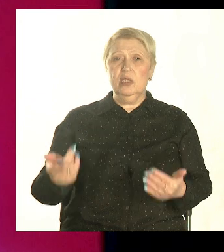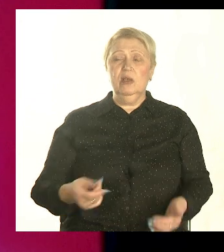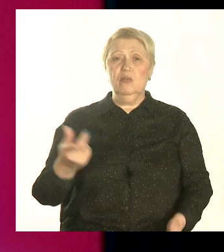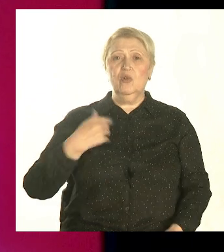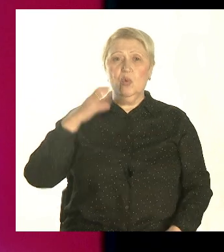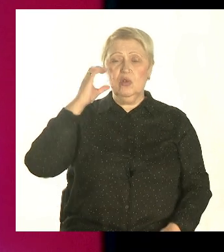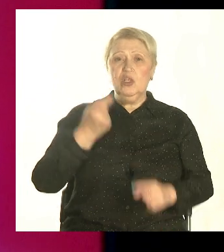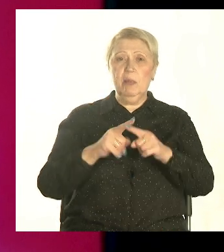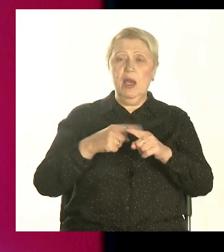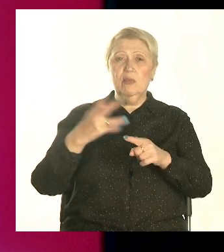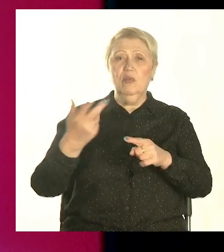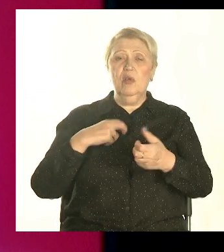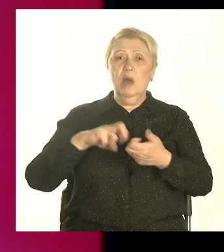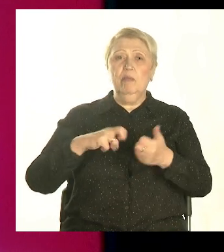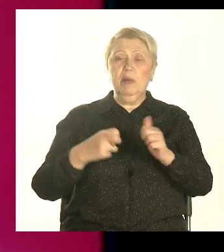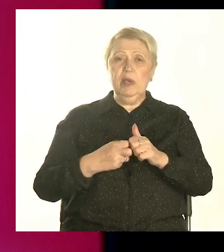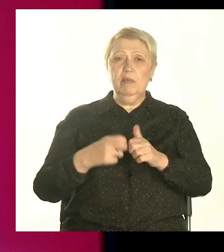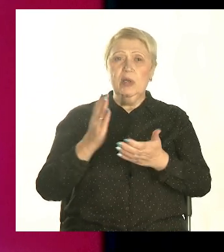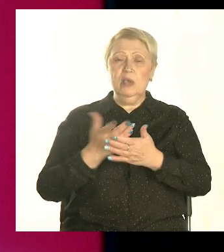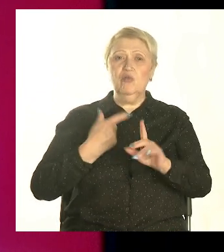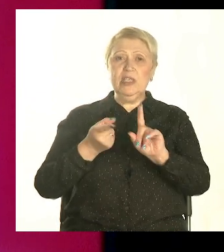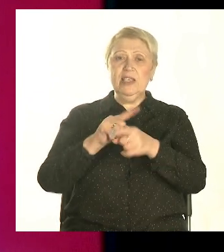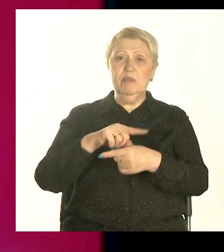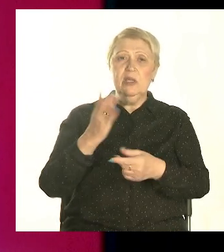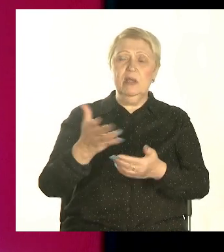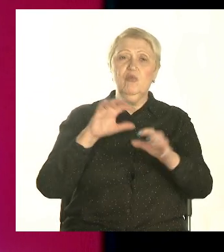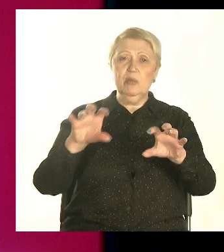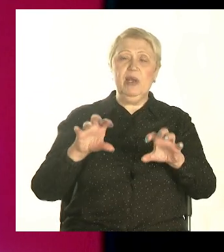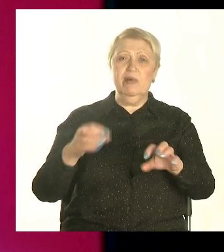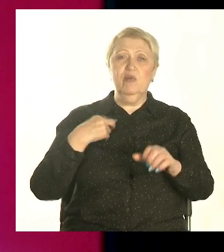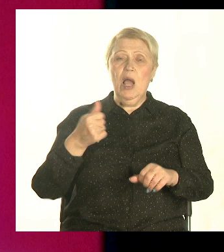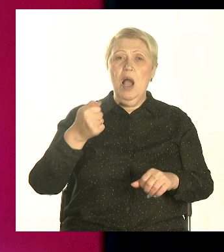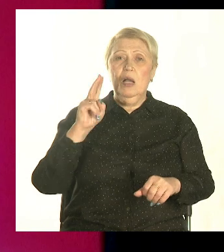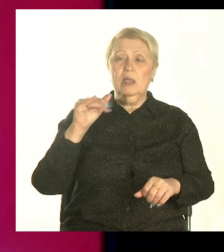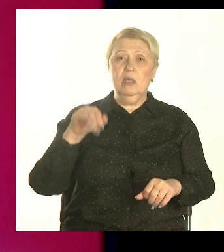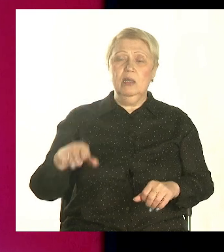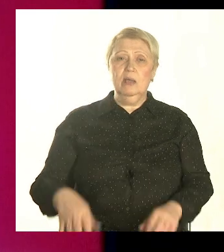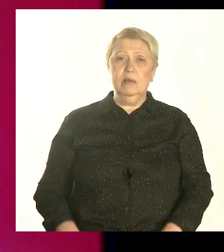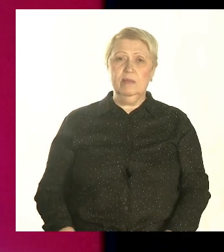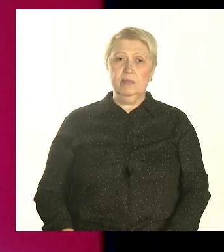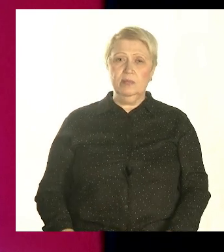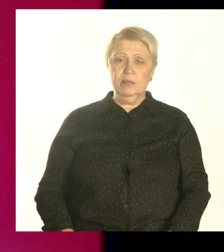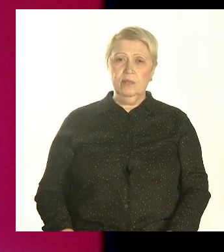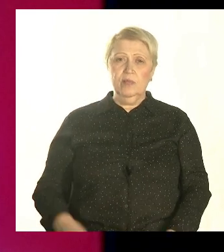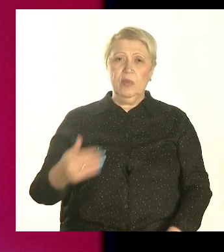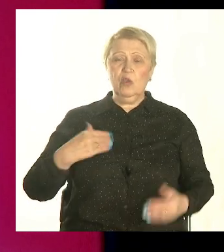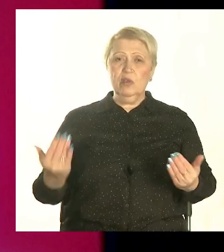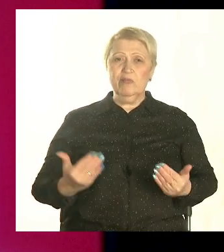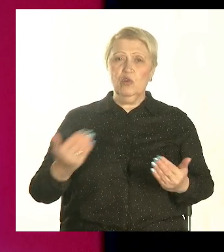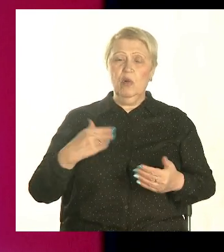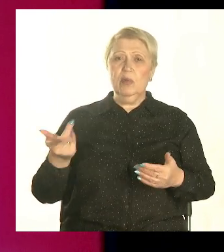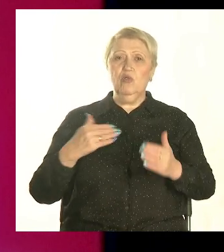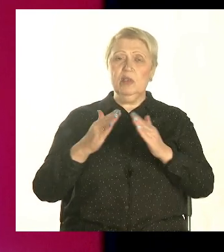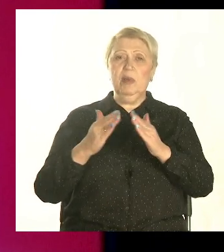проблему, вносим изменения в наш нормативно-правовой акт и утверждаем нормативы для этого вида деятельности. В жилом помещении. И они примерно сколько